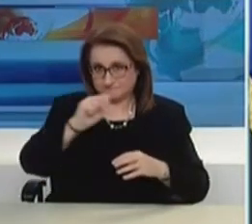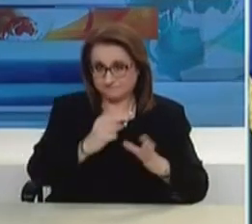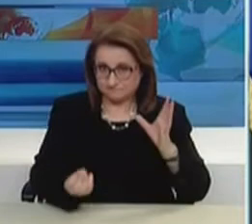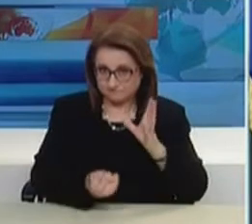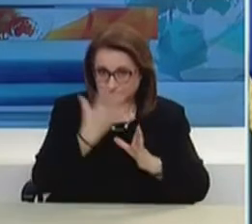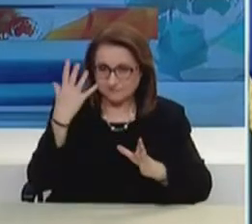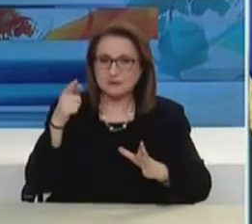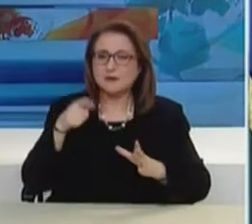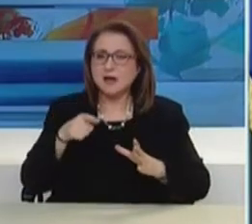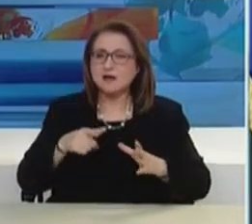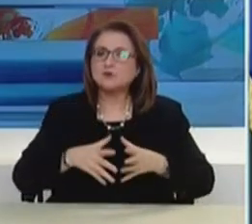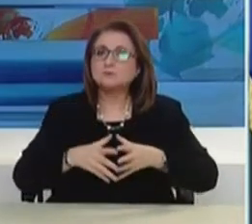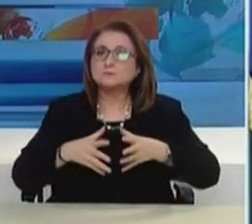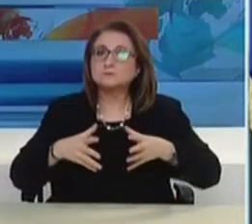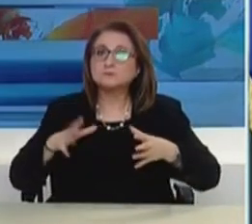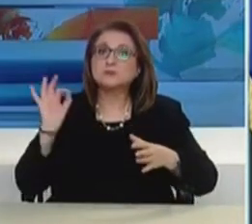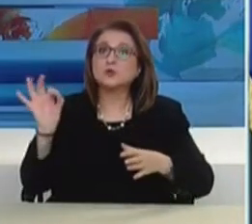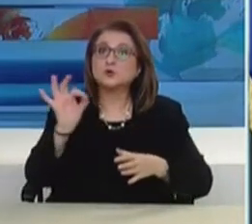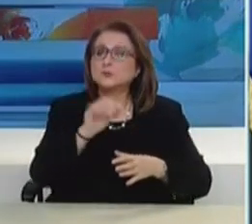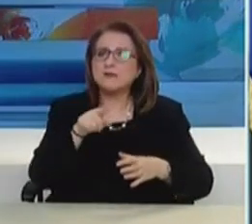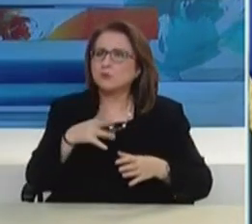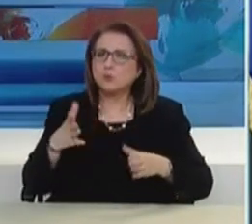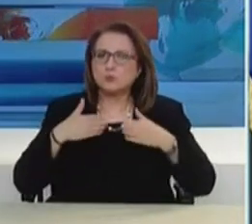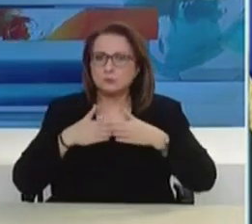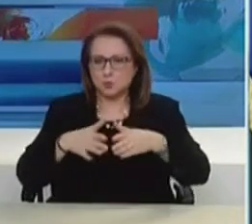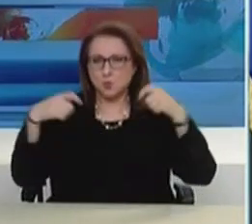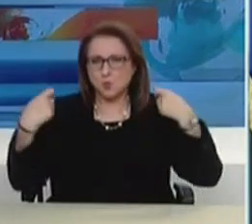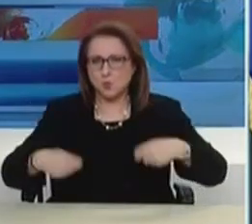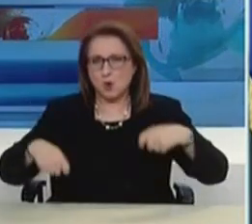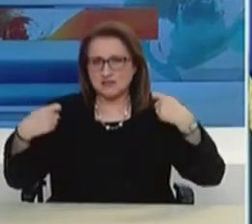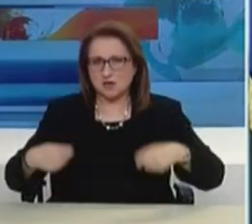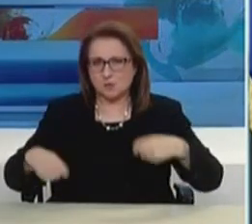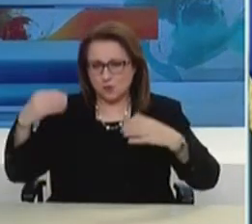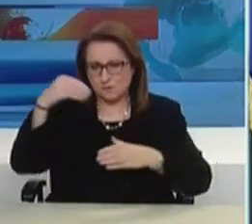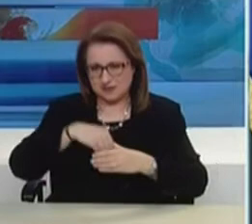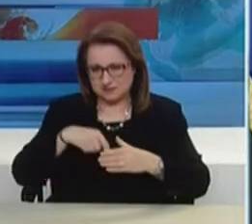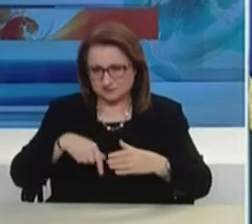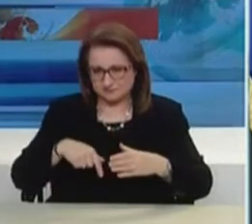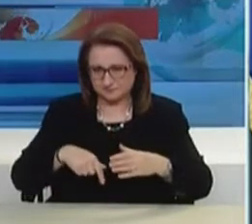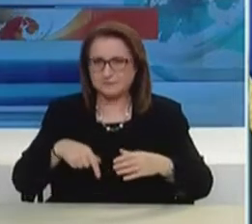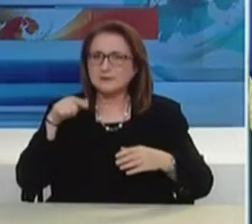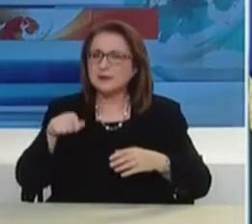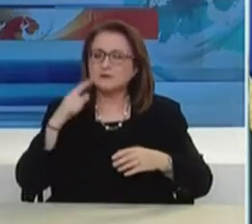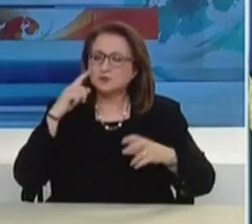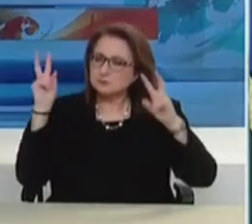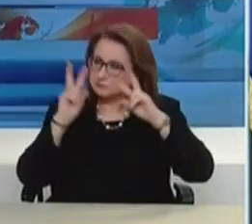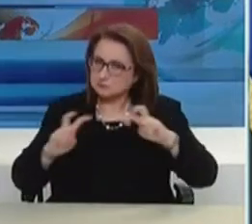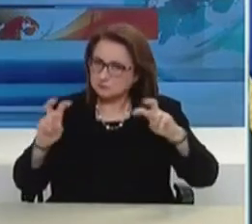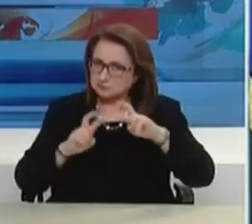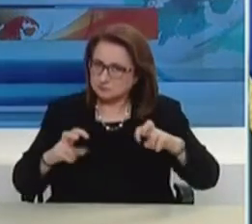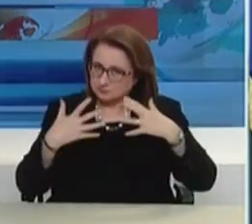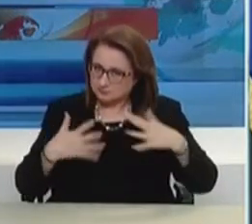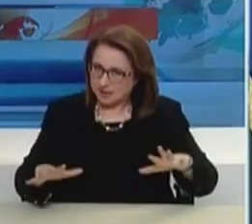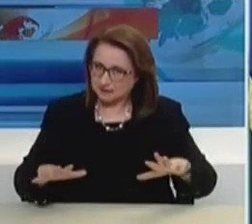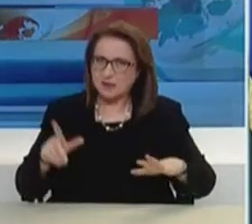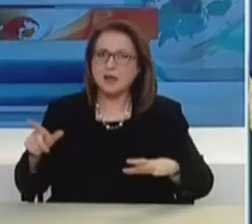επιδημική έξαρση κρουσμάτων σε πλήρωμα κρουαζιεροπλοίου. Το κρουαζιερόπλοιο ελέγχθηκε συνολικά από ομάδα του Εθνικού